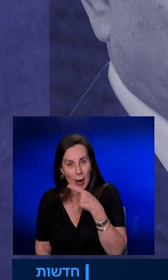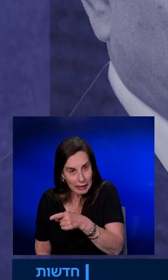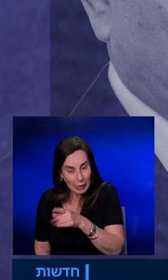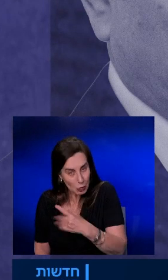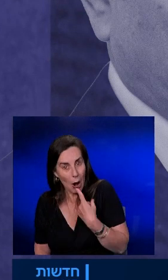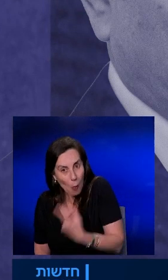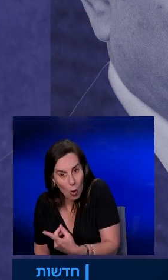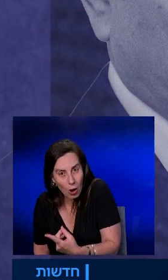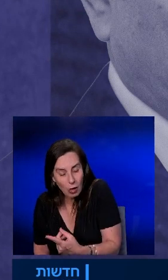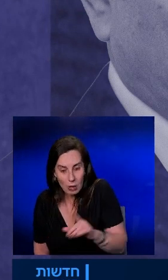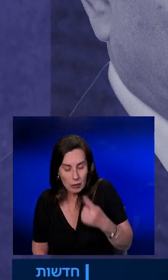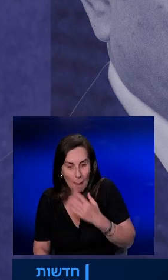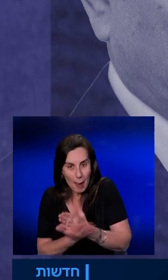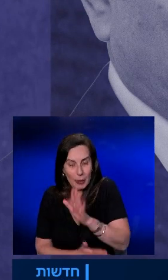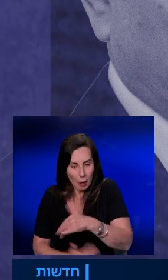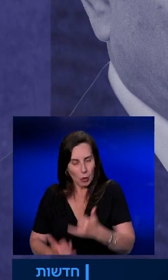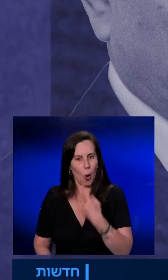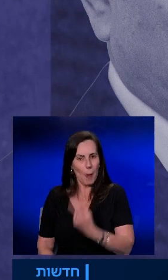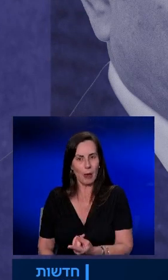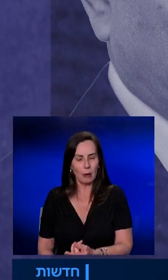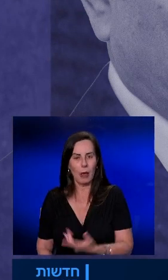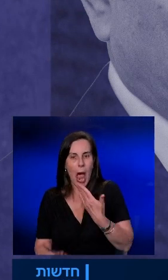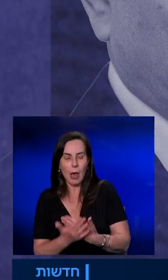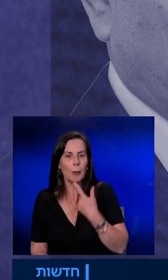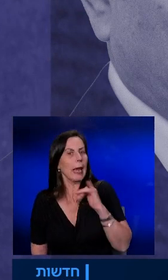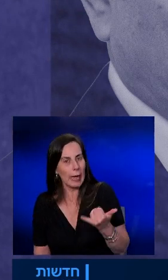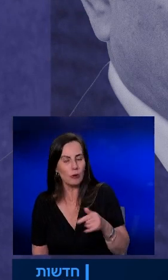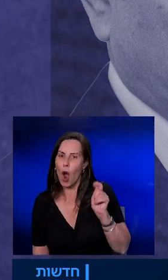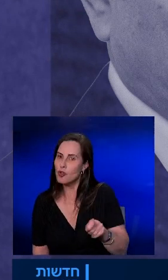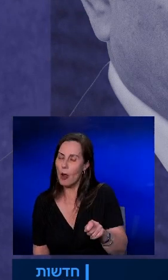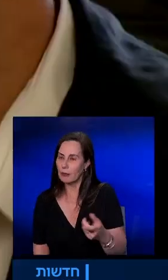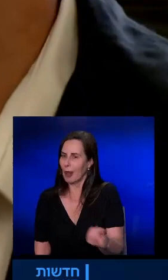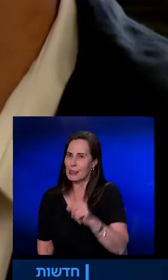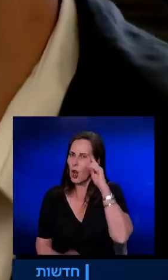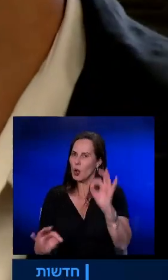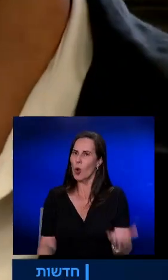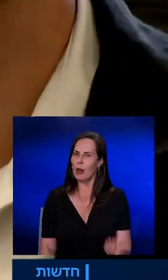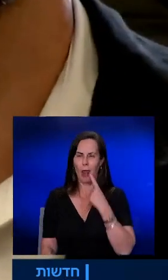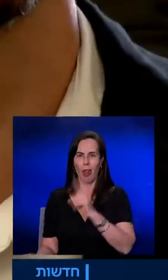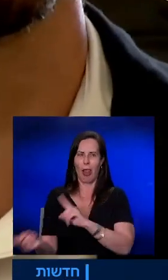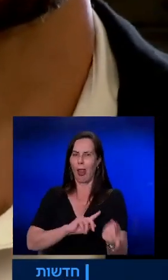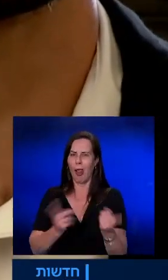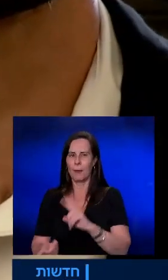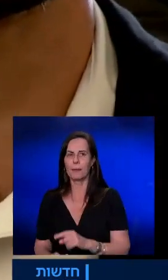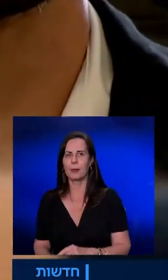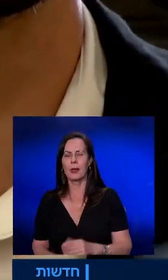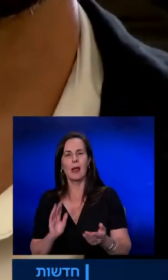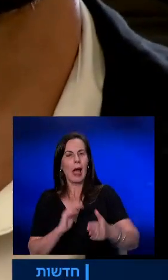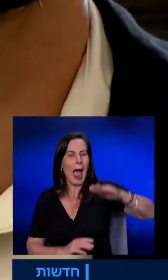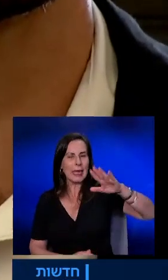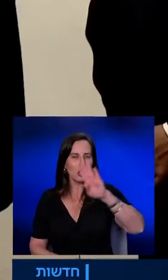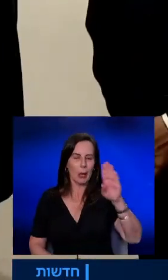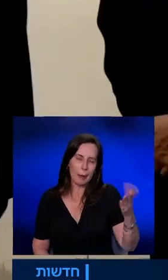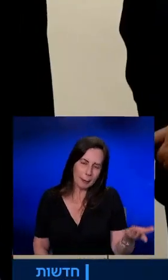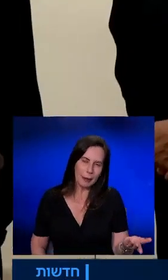שנאמר, שאלו דברי אמת, וגם היום אומר, פילבר, כן, השופט, אבל זה לא הגיוני. סיפור תנועת היה הצבעוני ככל